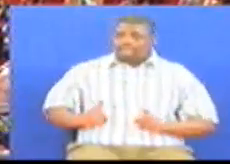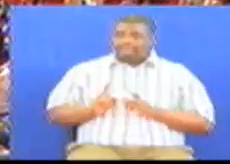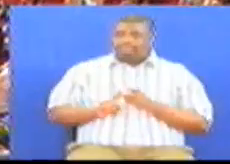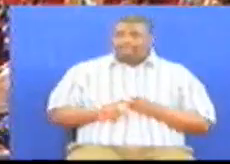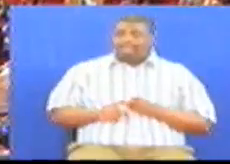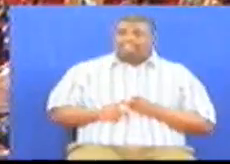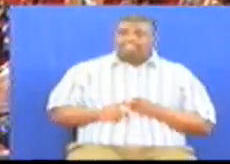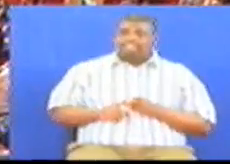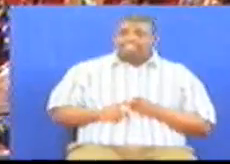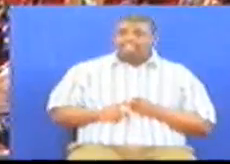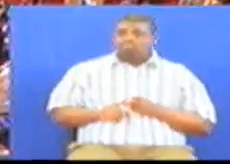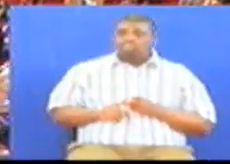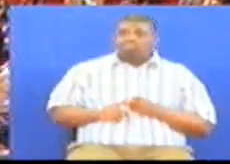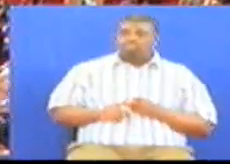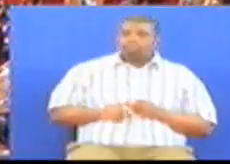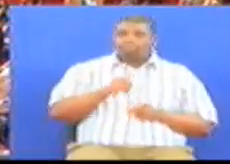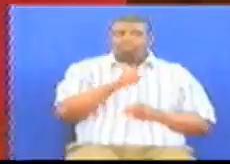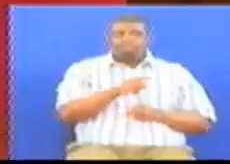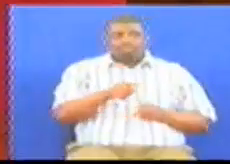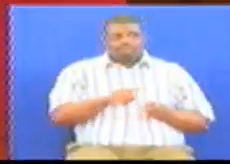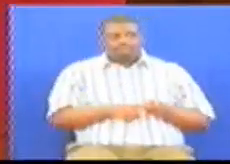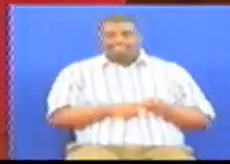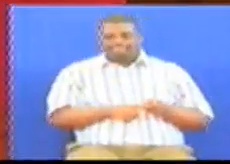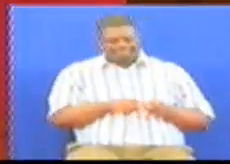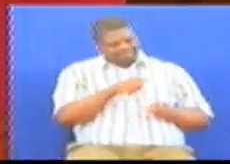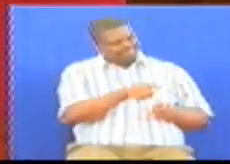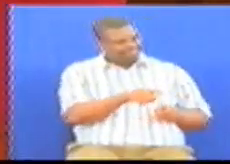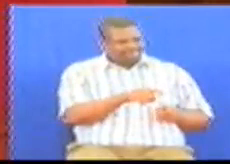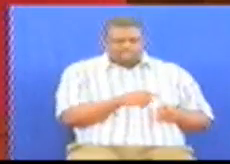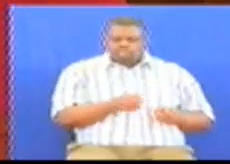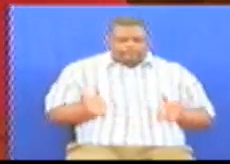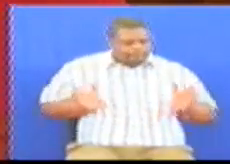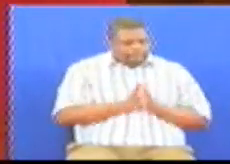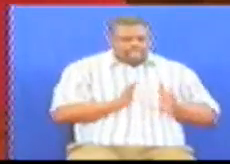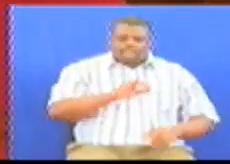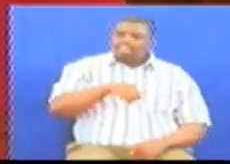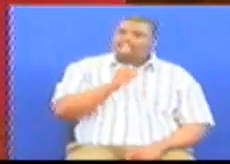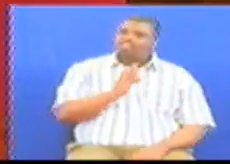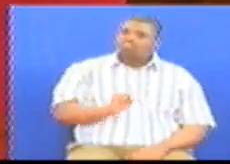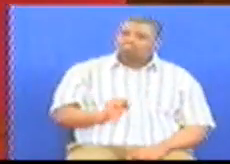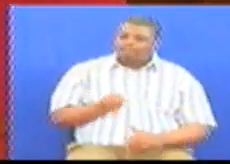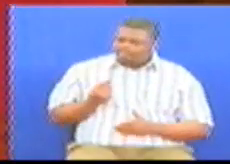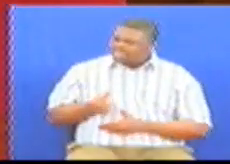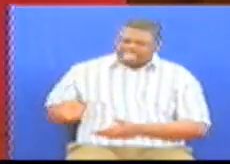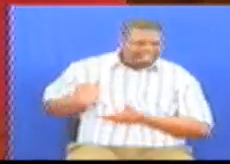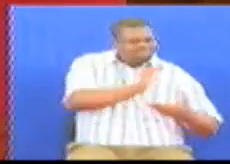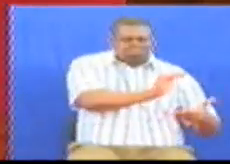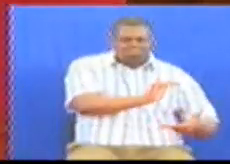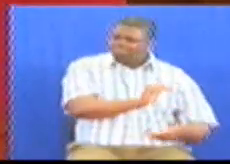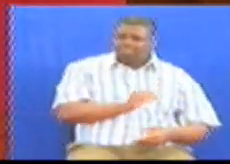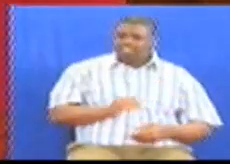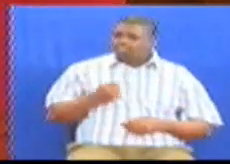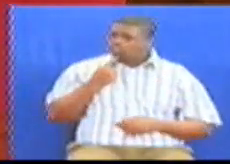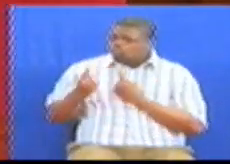halmashauri. Haiji hapa kumbana Jafo apeleke pesa. Tulizungumza hapa. Halmashauri kama ina uwezo